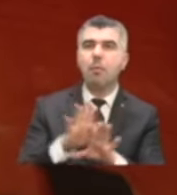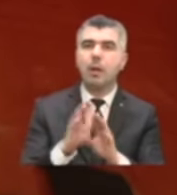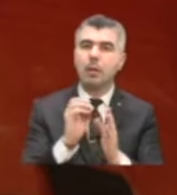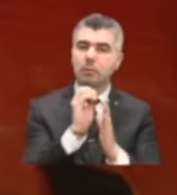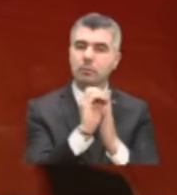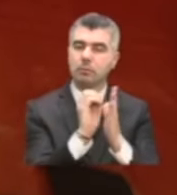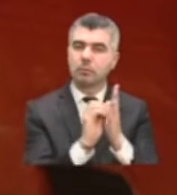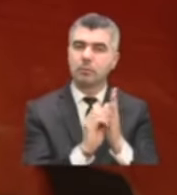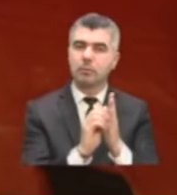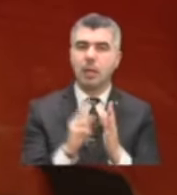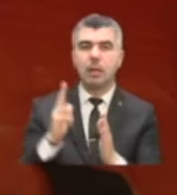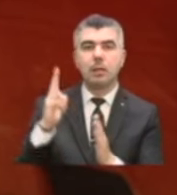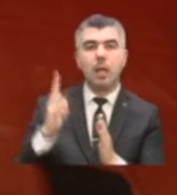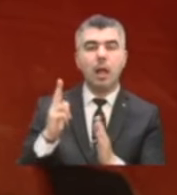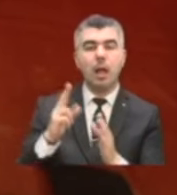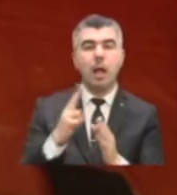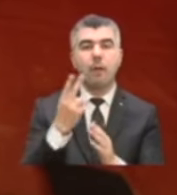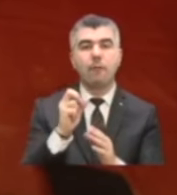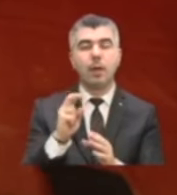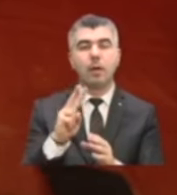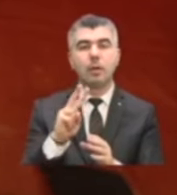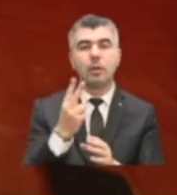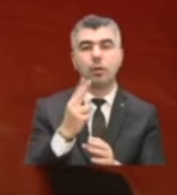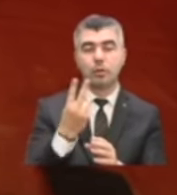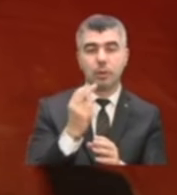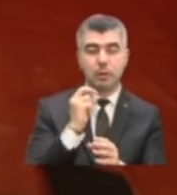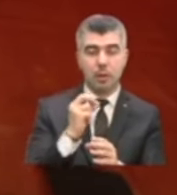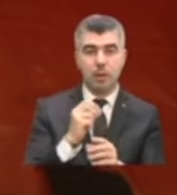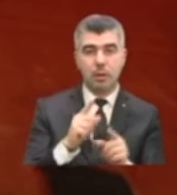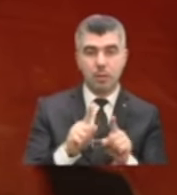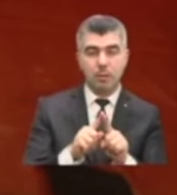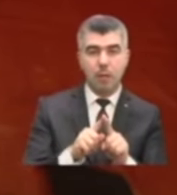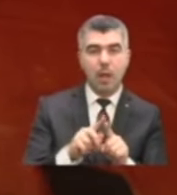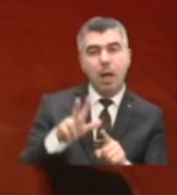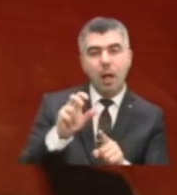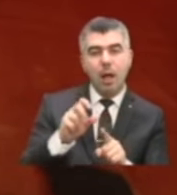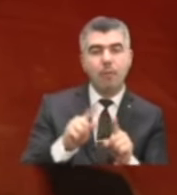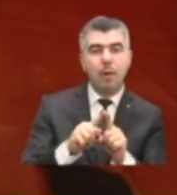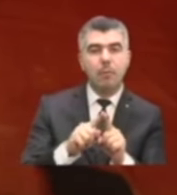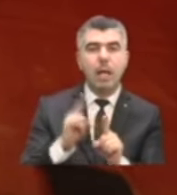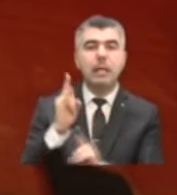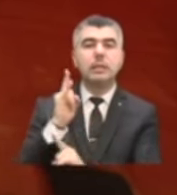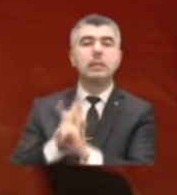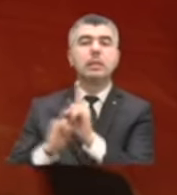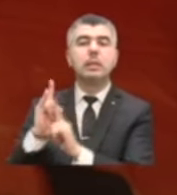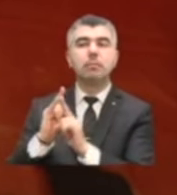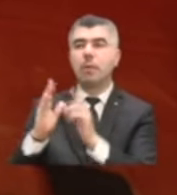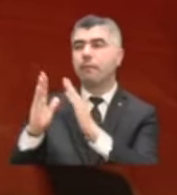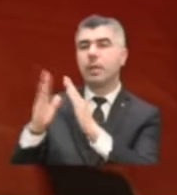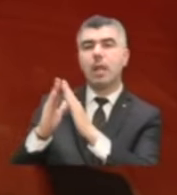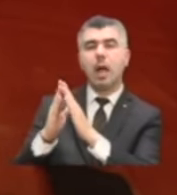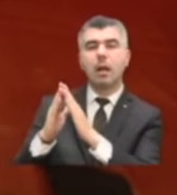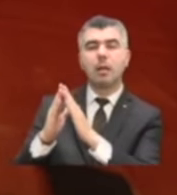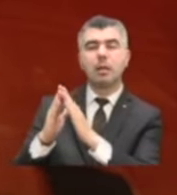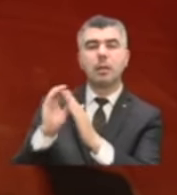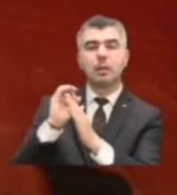طلقناها منذ 2022 بما فيهم نوستالجيا للهدف ديالها هو التعريف بالمآثر التاريخية عبر الأعمال المسرحية والفنية،